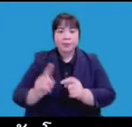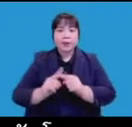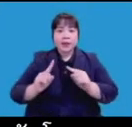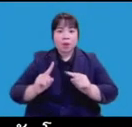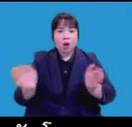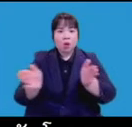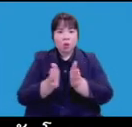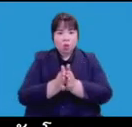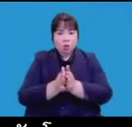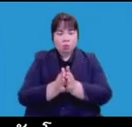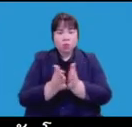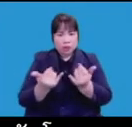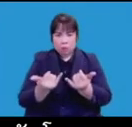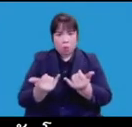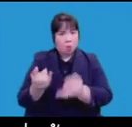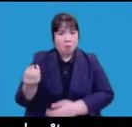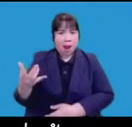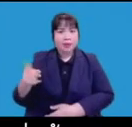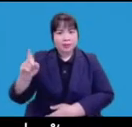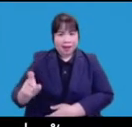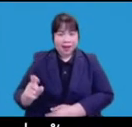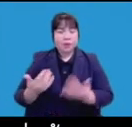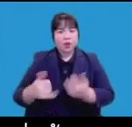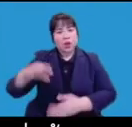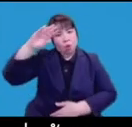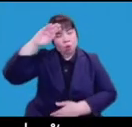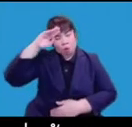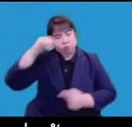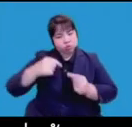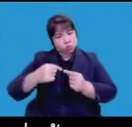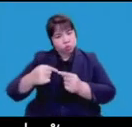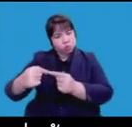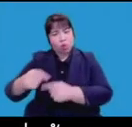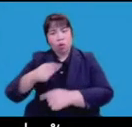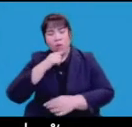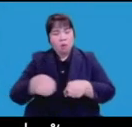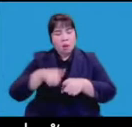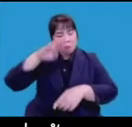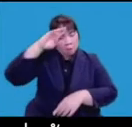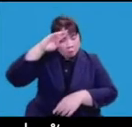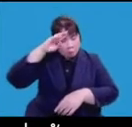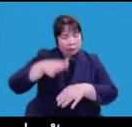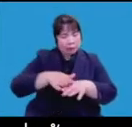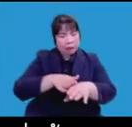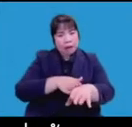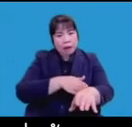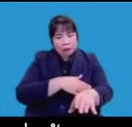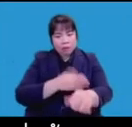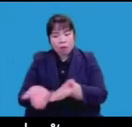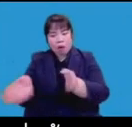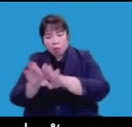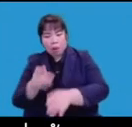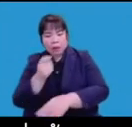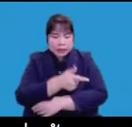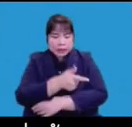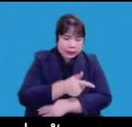ยเป็นโรค NCD 14ล้านคนซึ่งโรคเหล่านี้เรื้อรังกว่าจะถึงวันที่เขาตายเขาจะทำให้ครอบครัวเกิด